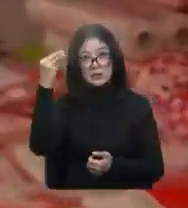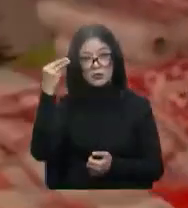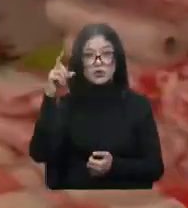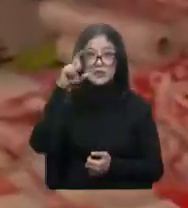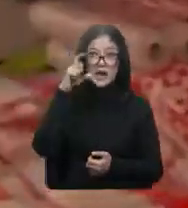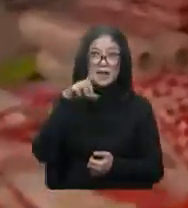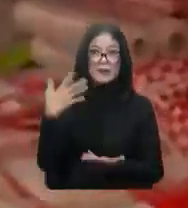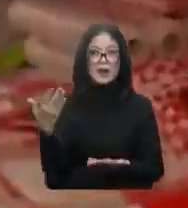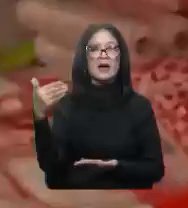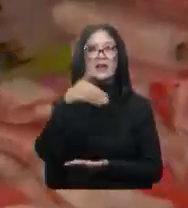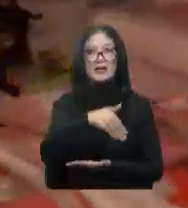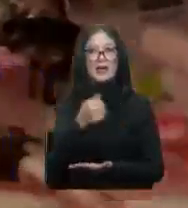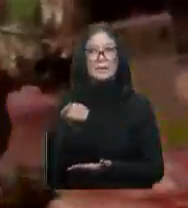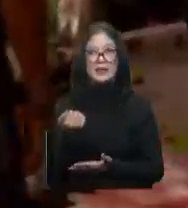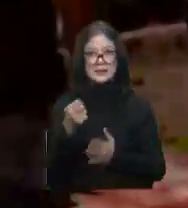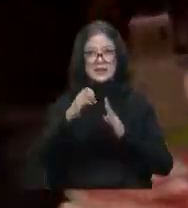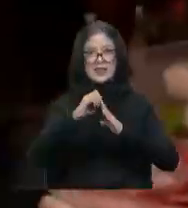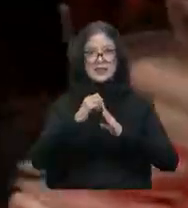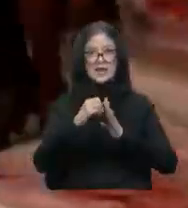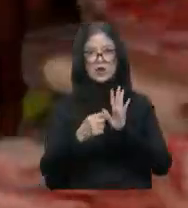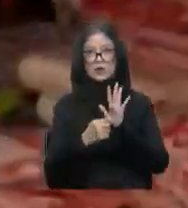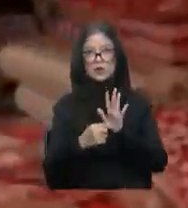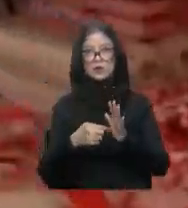Pasar Jatinegara ini untuk menunjukkan rasa nasionalisme Anda